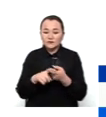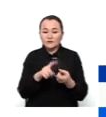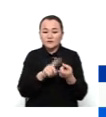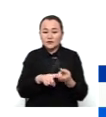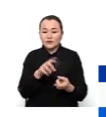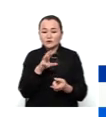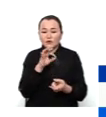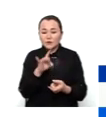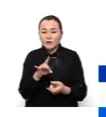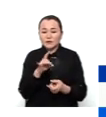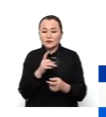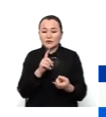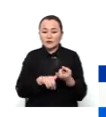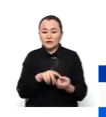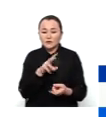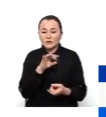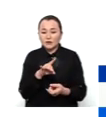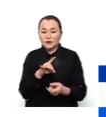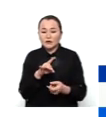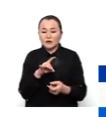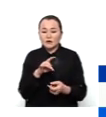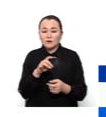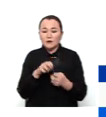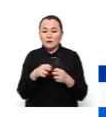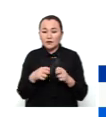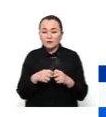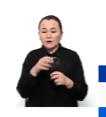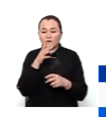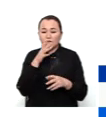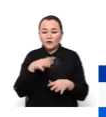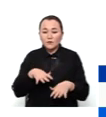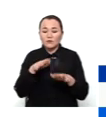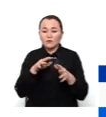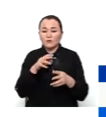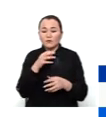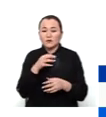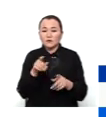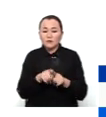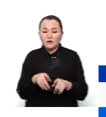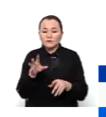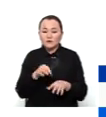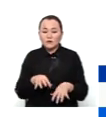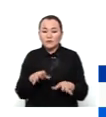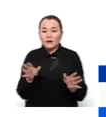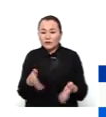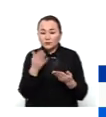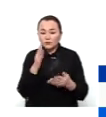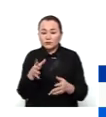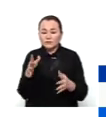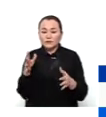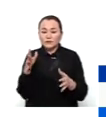с Окуром, Сокур соединяется с Нурой. То есть во время паводков шлюзы по-любому поднимут, это